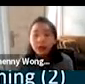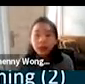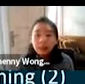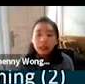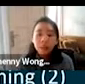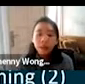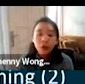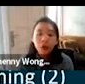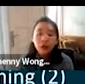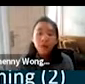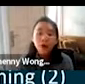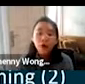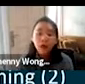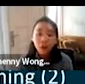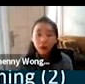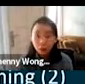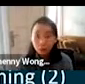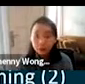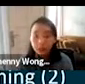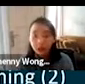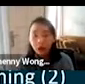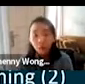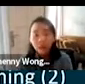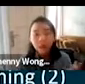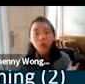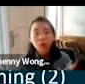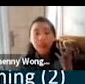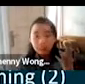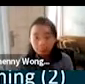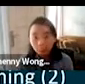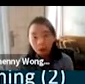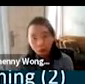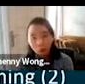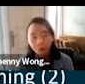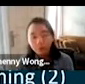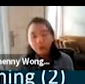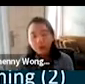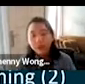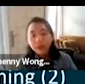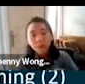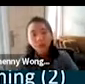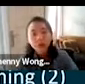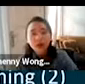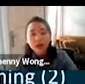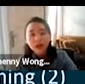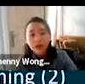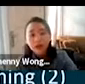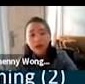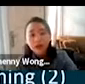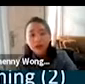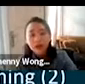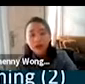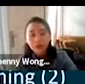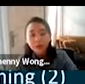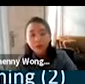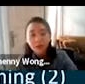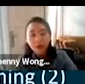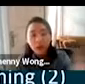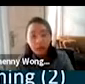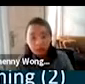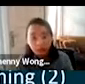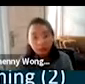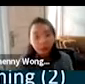terkait dengan perlindungan dan pengelolaan lingkungan hidup secara akurat terbuka dan tepat waktu dan kemudian dari